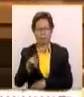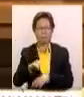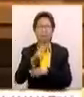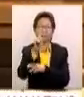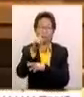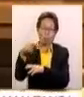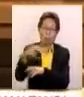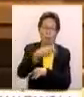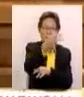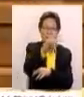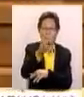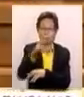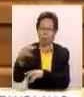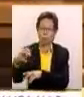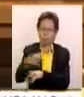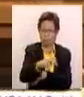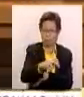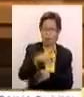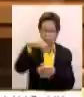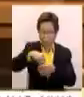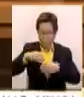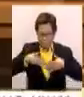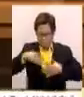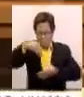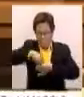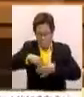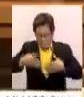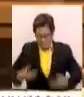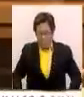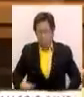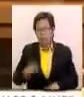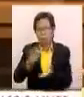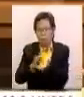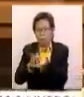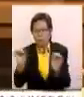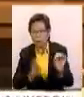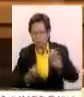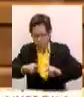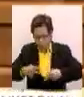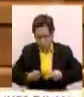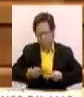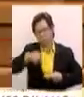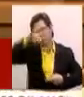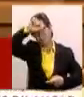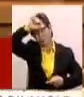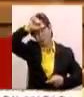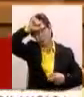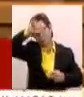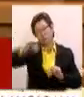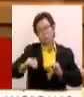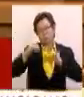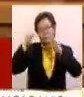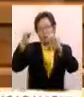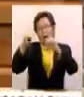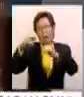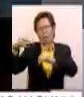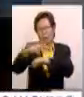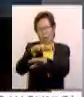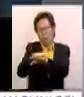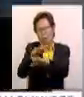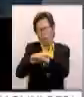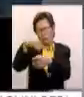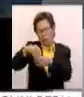virus. Okay, dan virus tu kalau di dalam badan seorang, kalau tidak dirawat, akan membawa kepada penyakit AIDS, di mana tahap virus dah sangat tinggi dalam